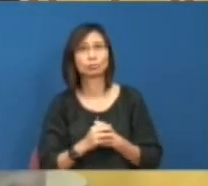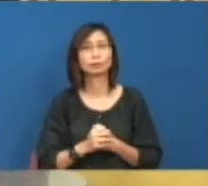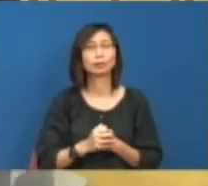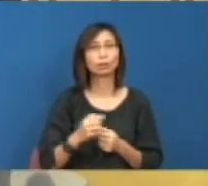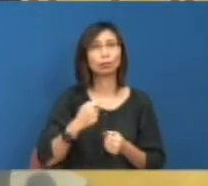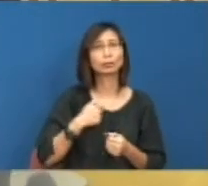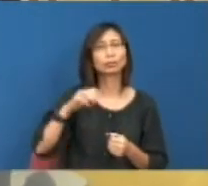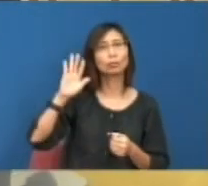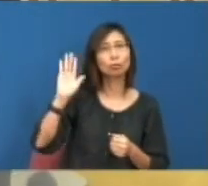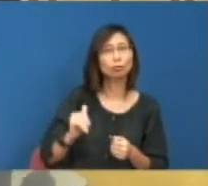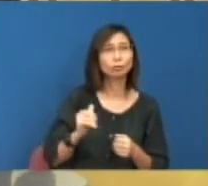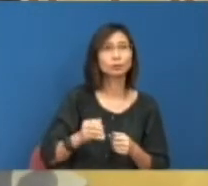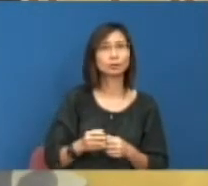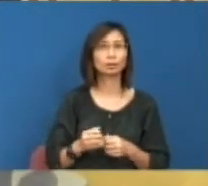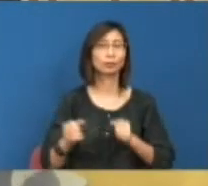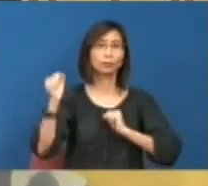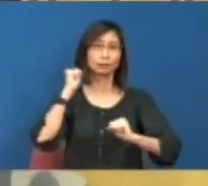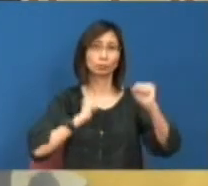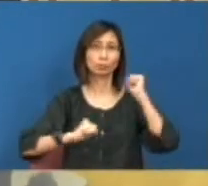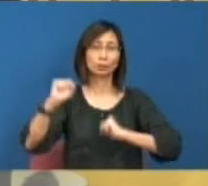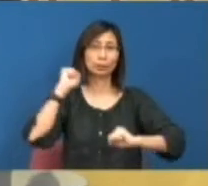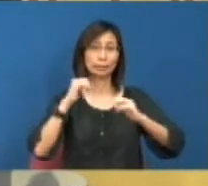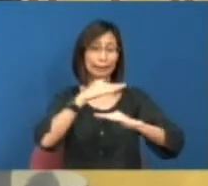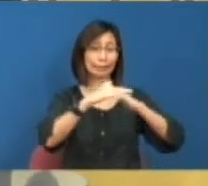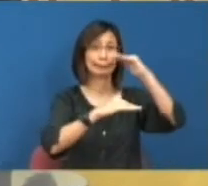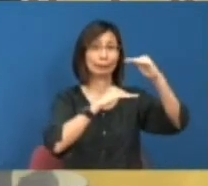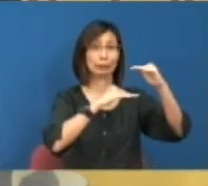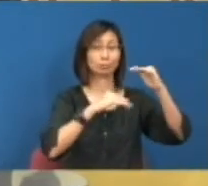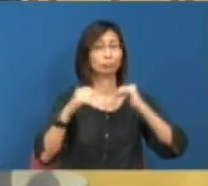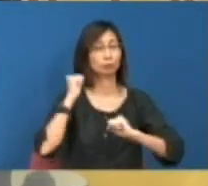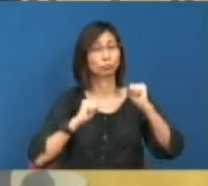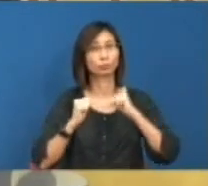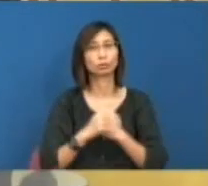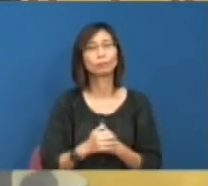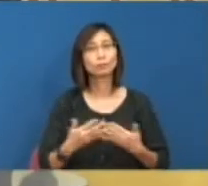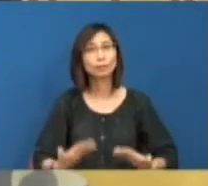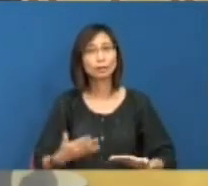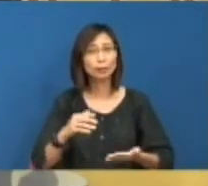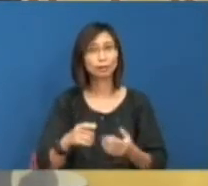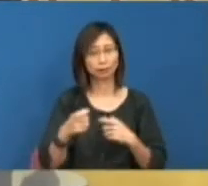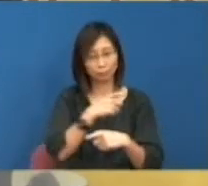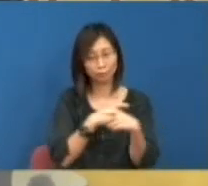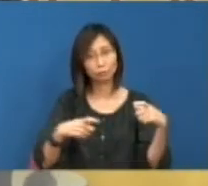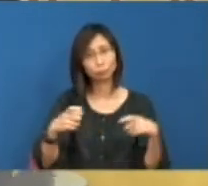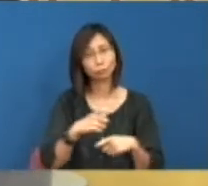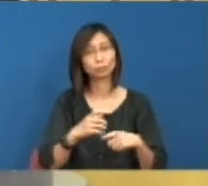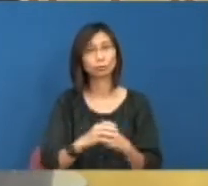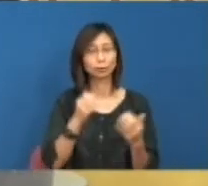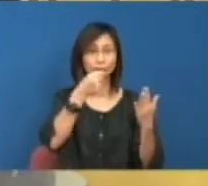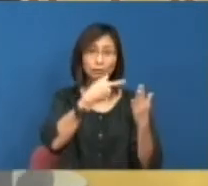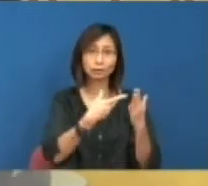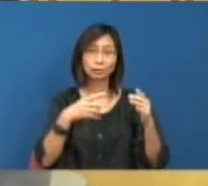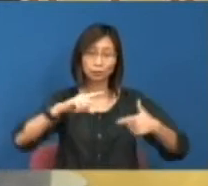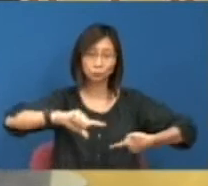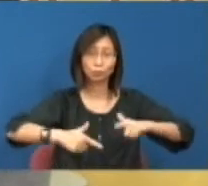級的意識就是我們要明白在這個現在這個資本主義制度，或者其他千變萬化